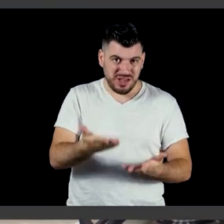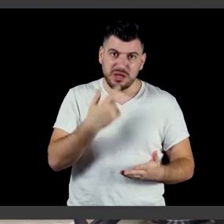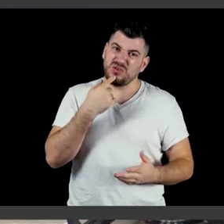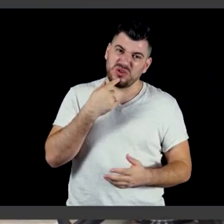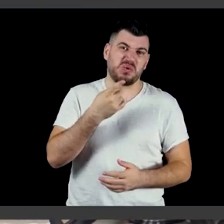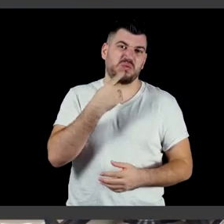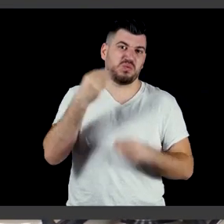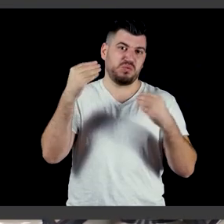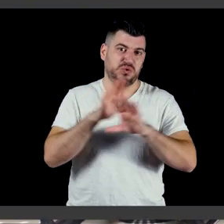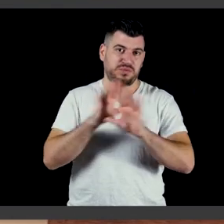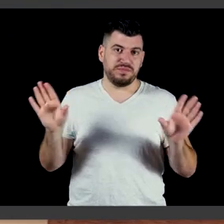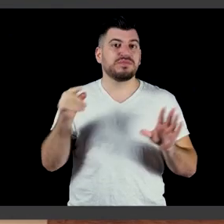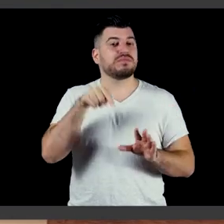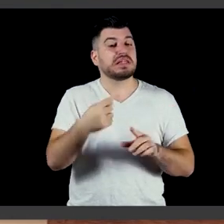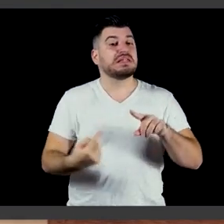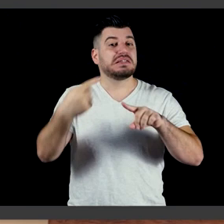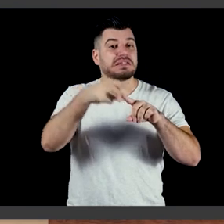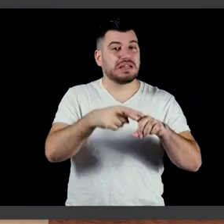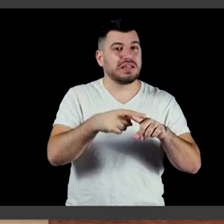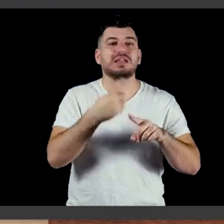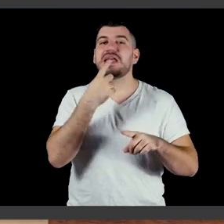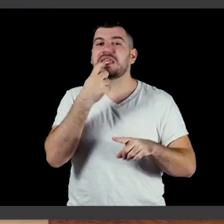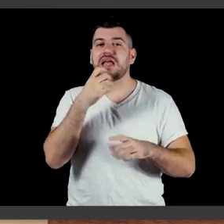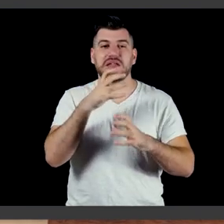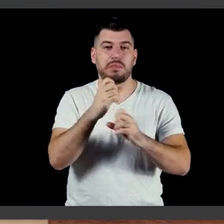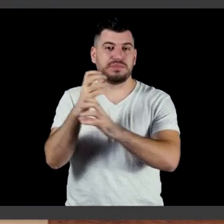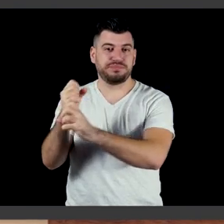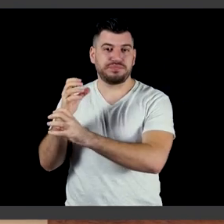ή ketchup, ό,τι σας αρέσει.